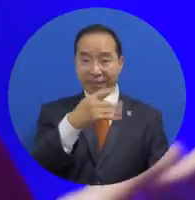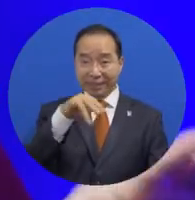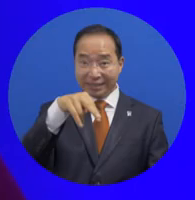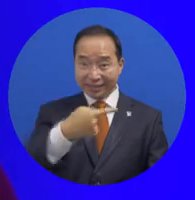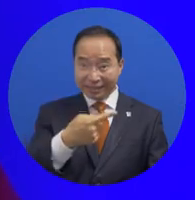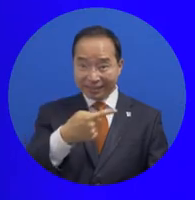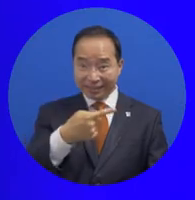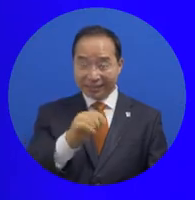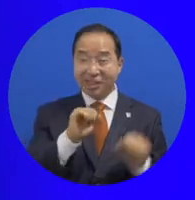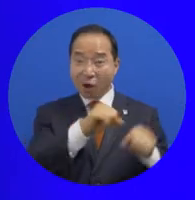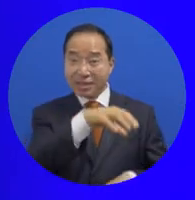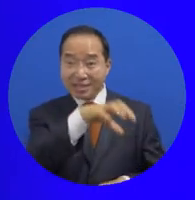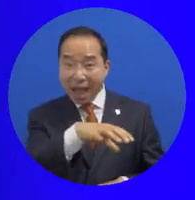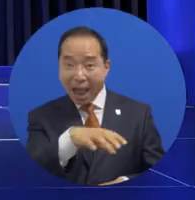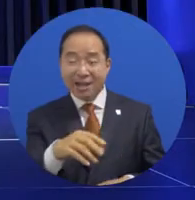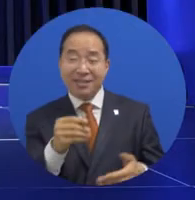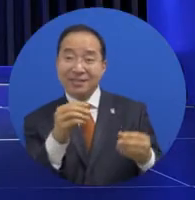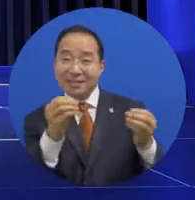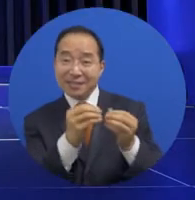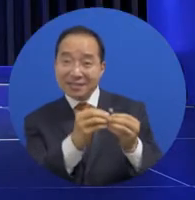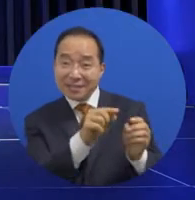경기장에는 이렇게 쓰여 있다고 합니다.